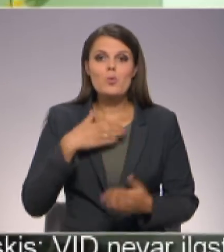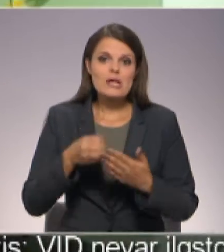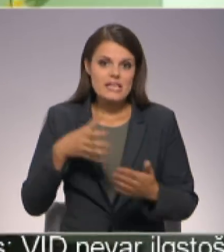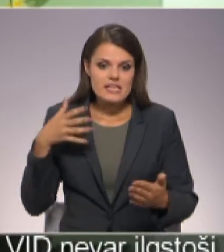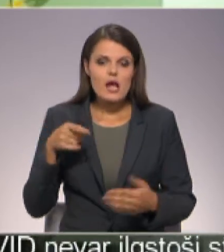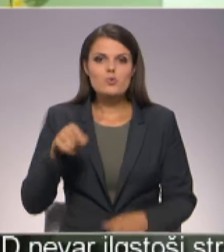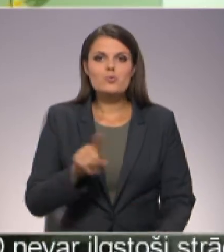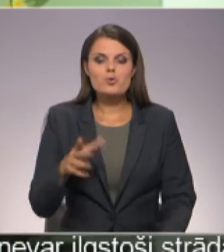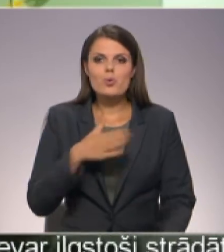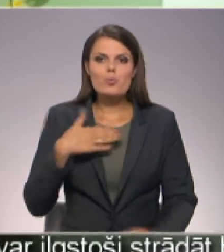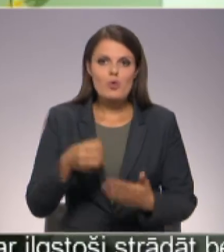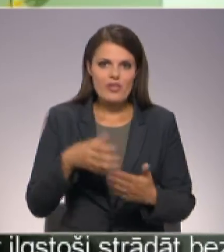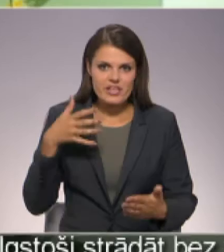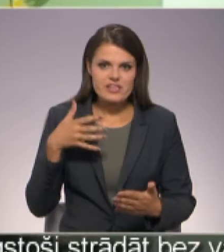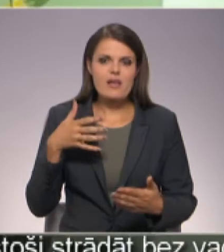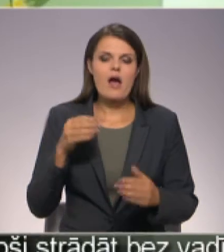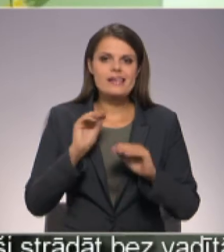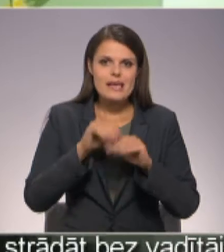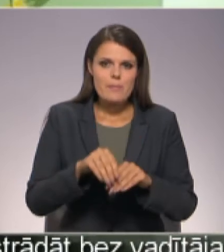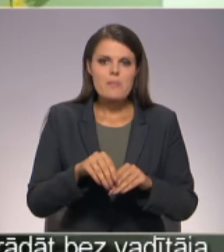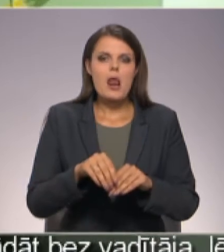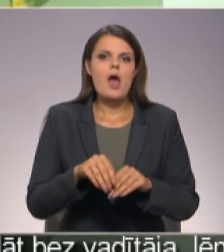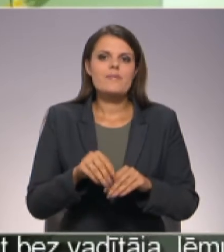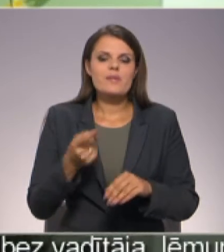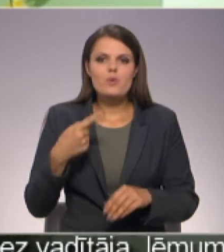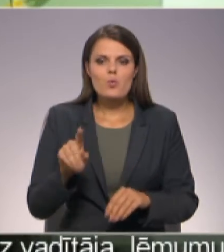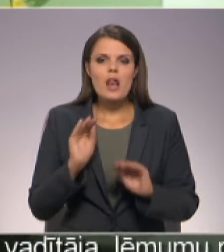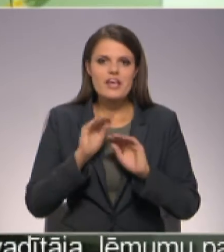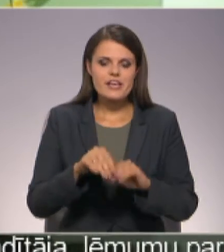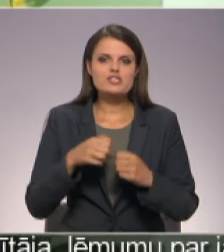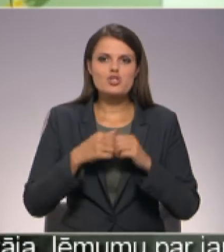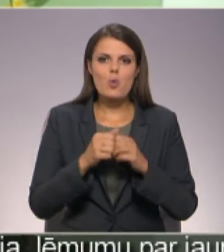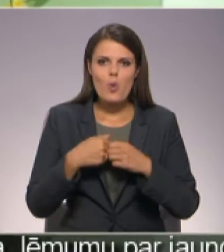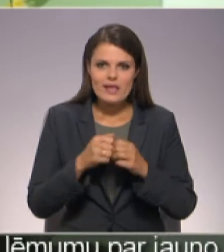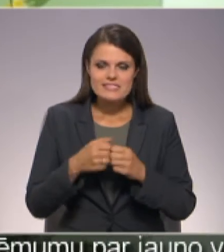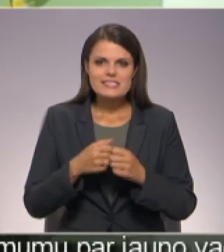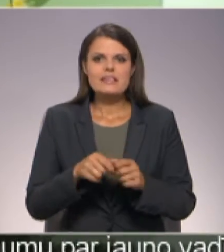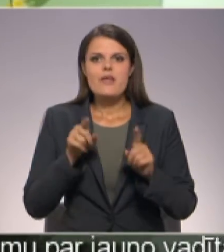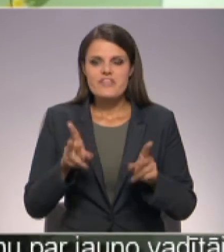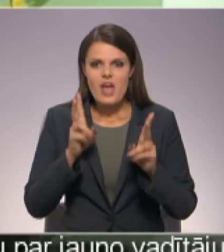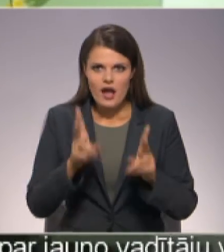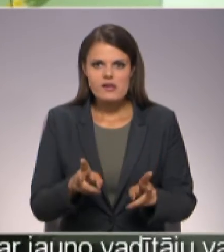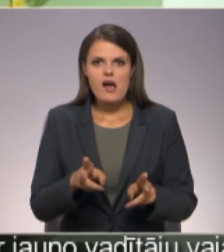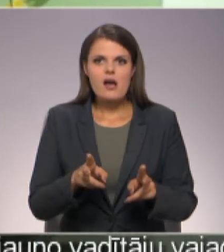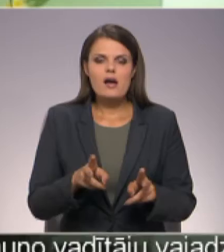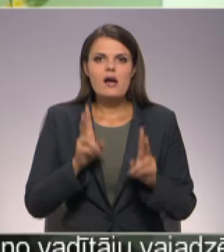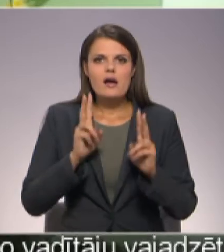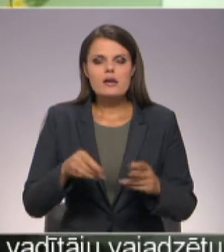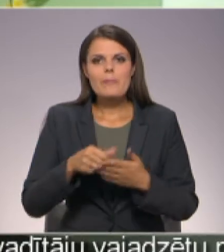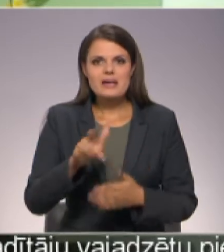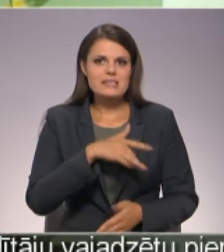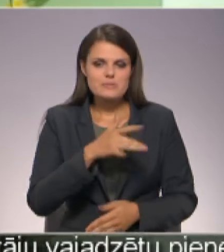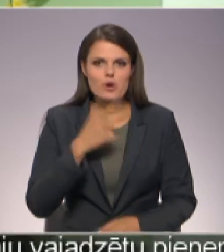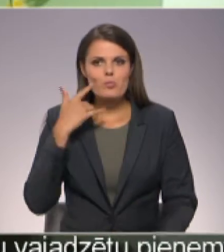dārgas, tur ir ļoti dārgi implanti, tā saucamie, ko liek iekšā locītavās. Tā kā maksas